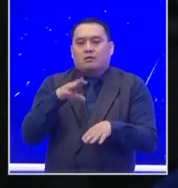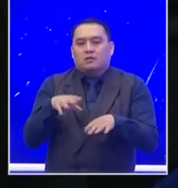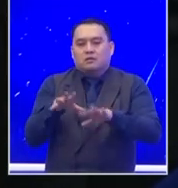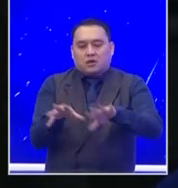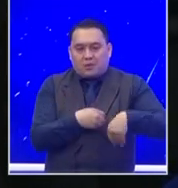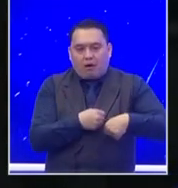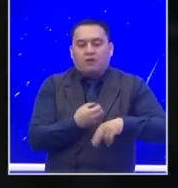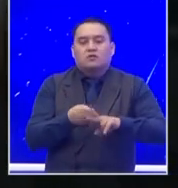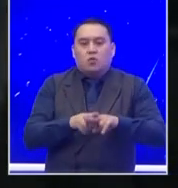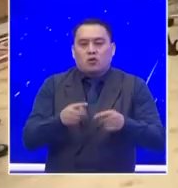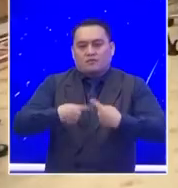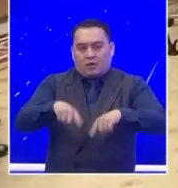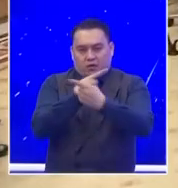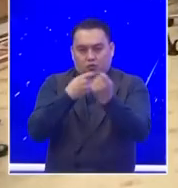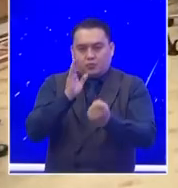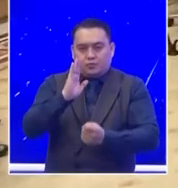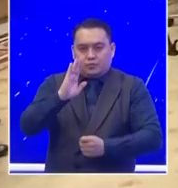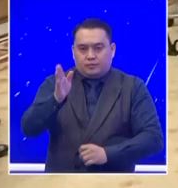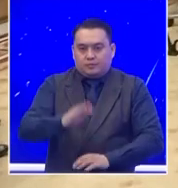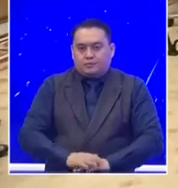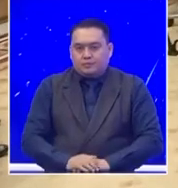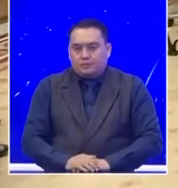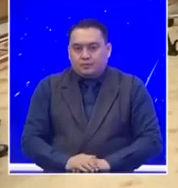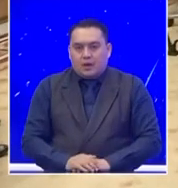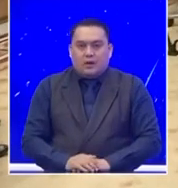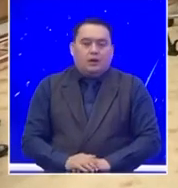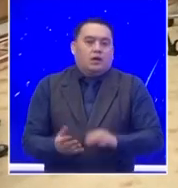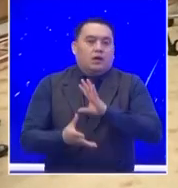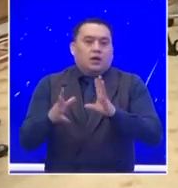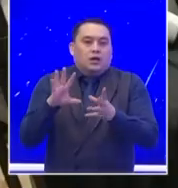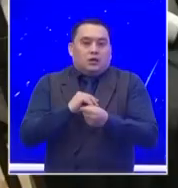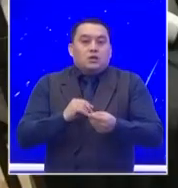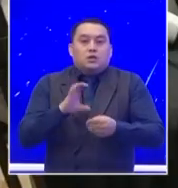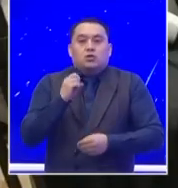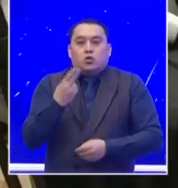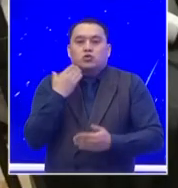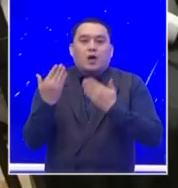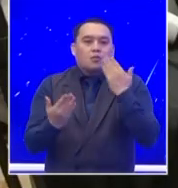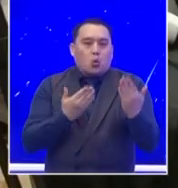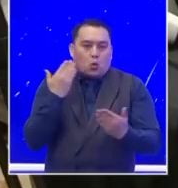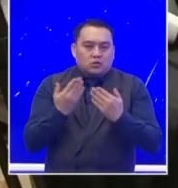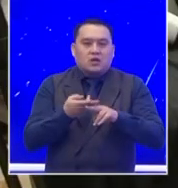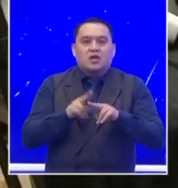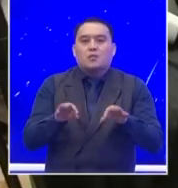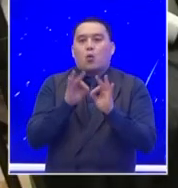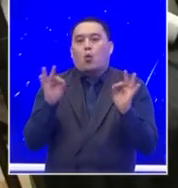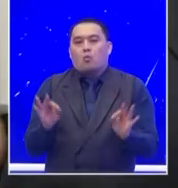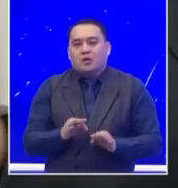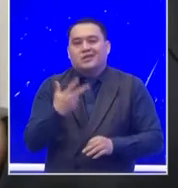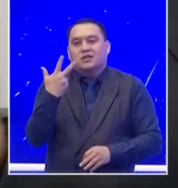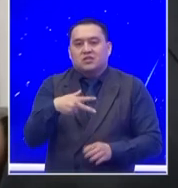отдельно дадим информацию. Поделился глава МВД и результатами социального опроса. Таким образом, в стране